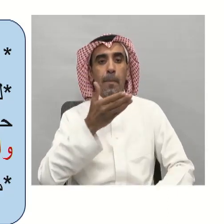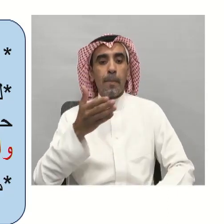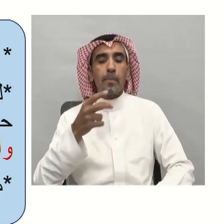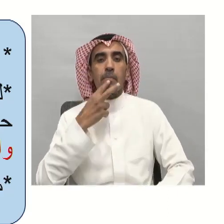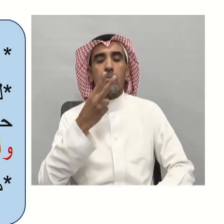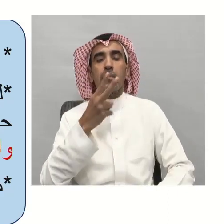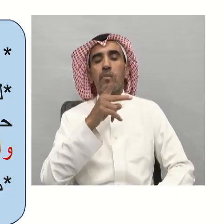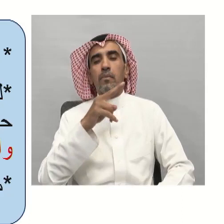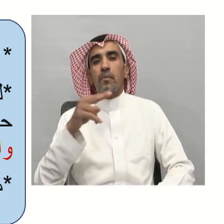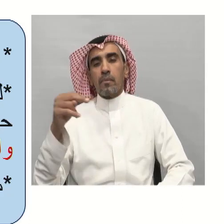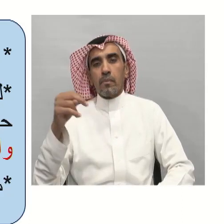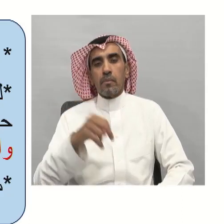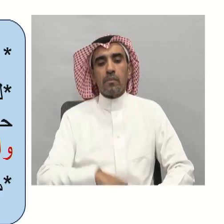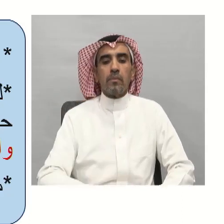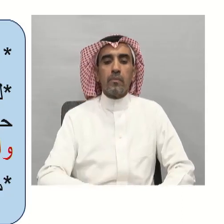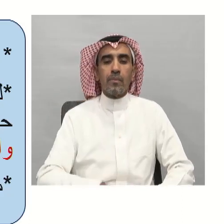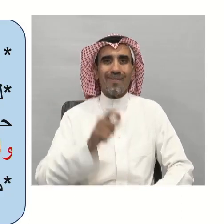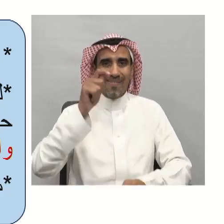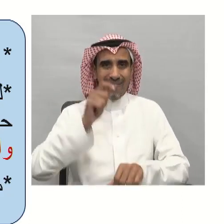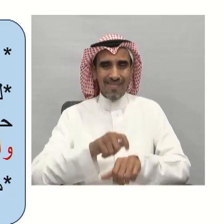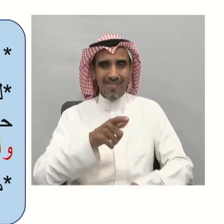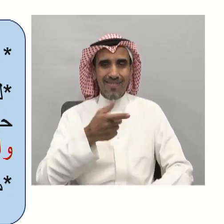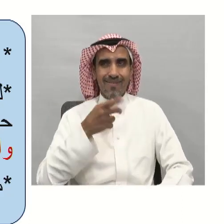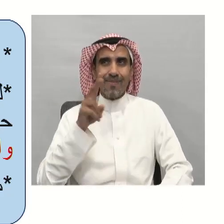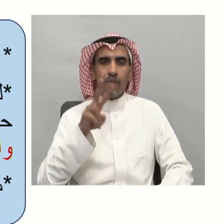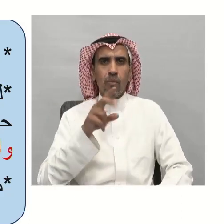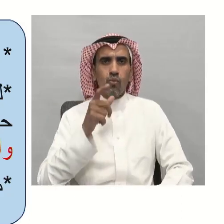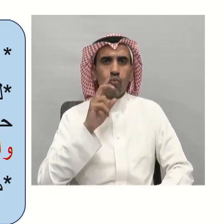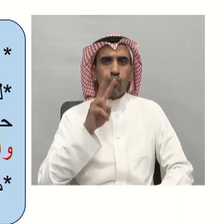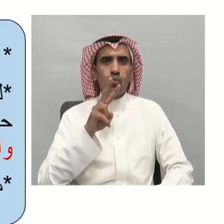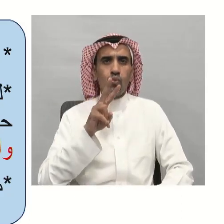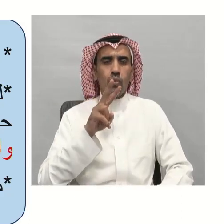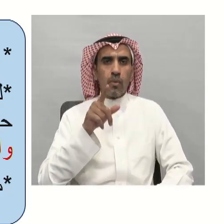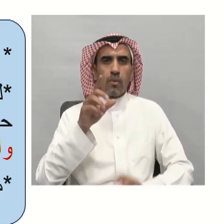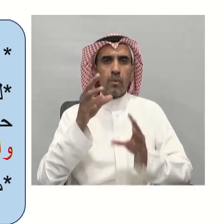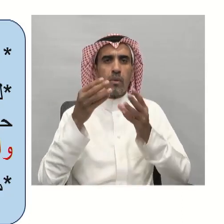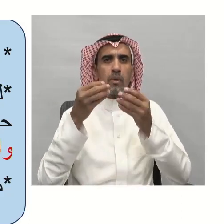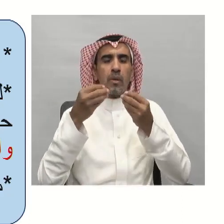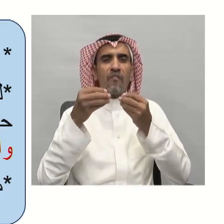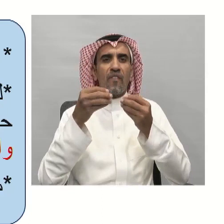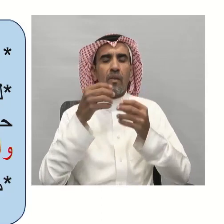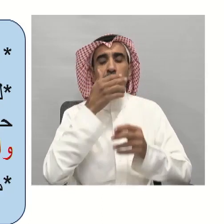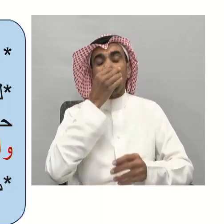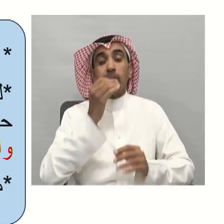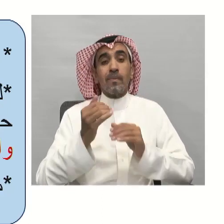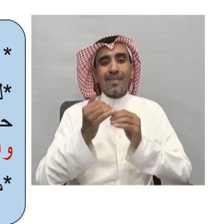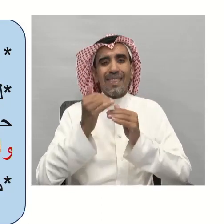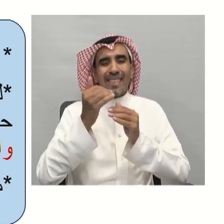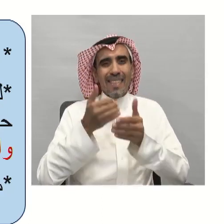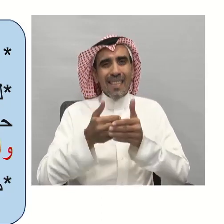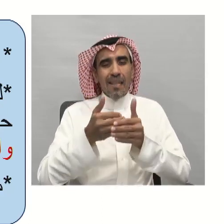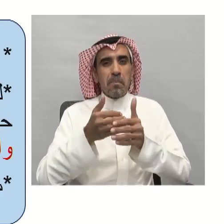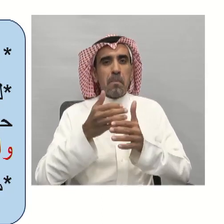نوع تقريبا. مظهر قناديل البحر يكون بشفافة وأيضا تطفو بالقرب من سطح